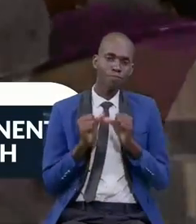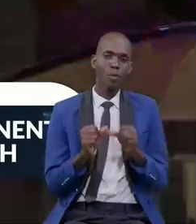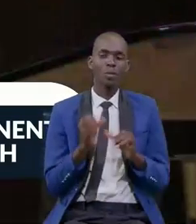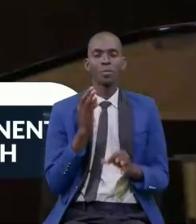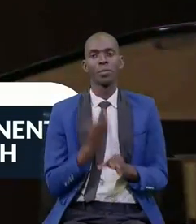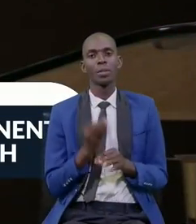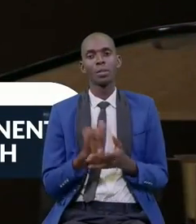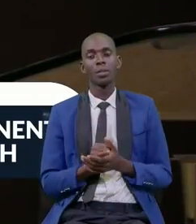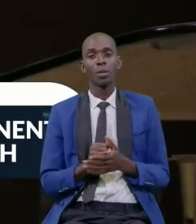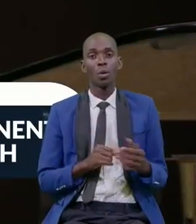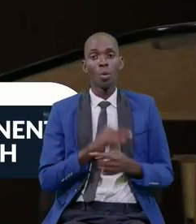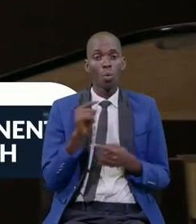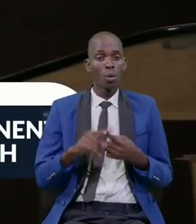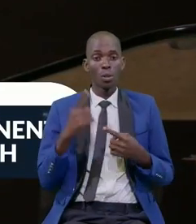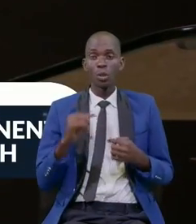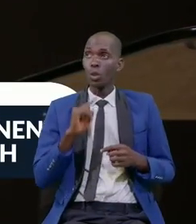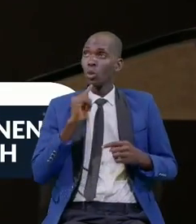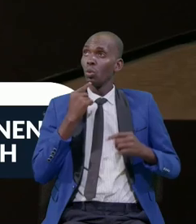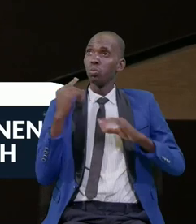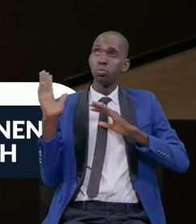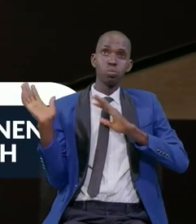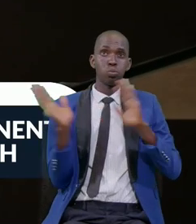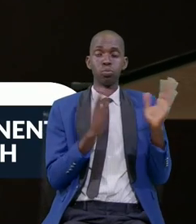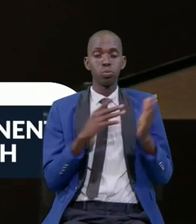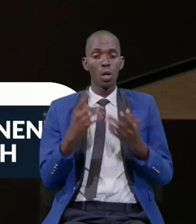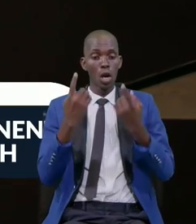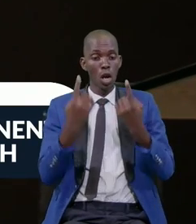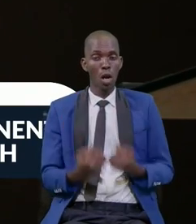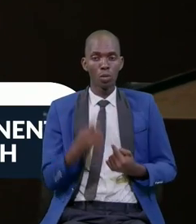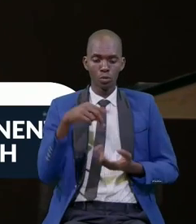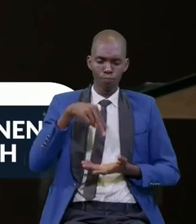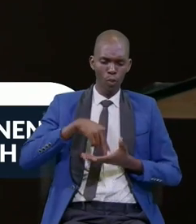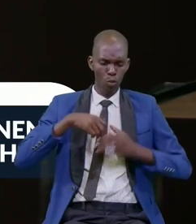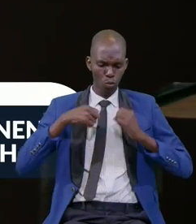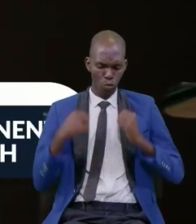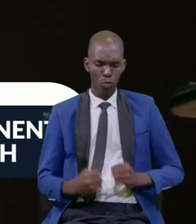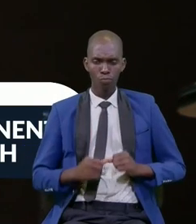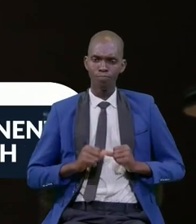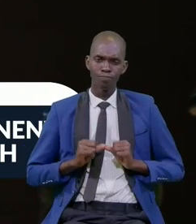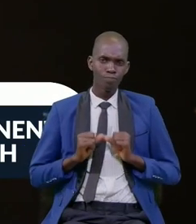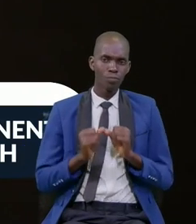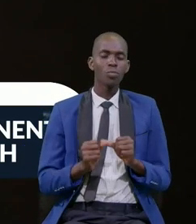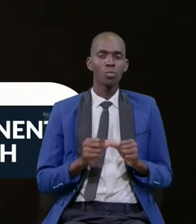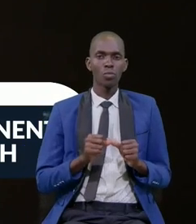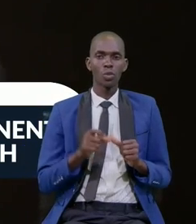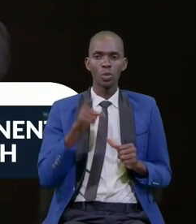résiliente. Lorsque les tempêtes se soulèvent, vous restez debout. Vous êtes ferme, vous êtes